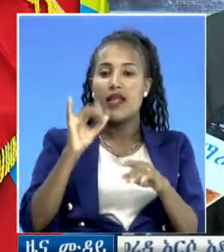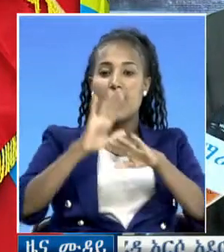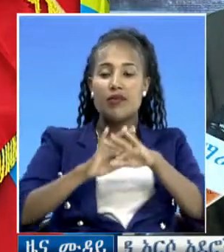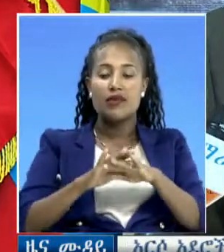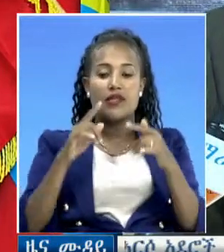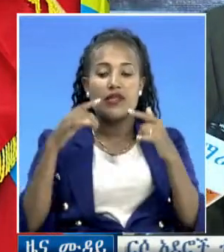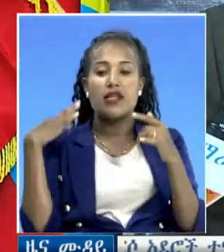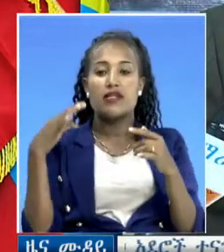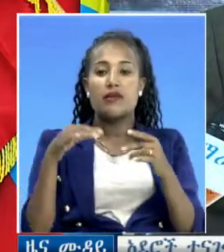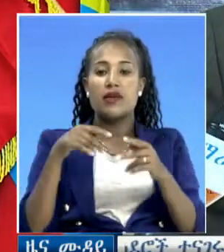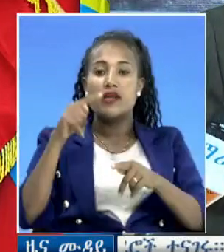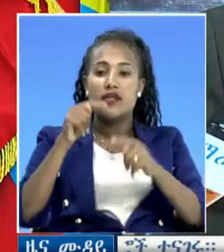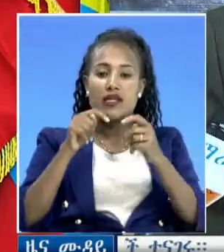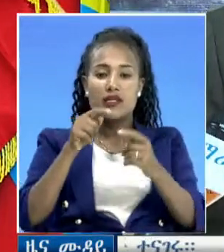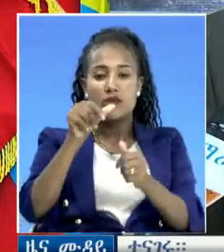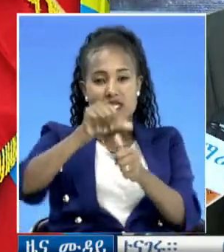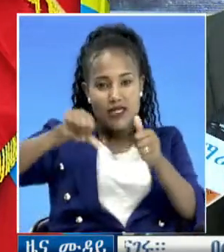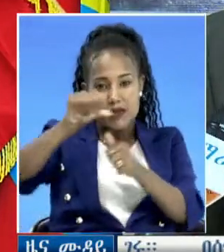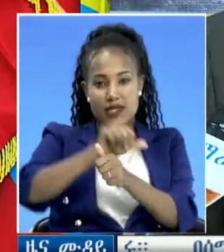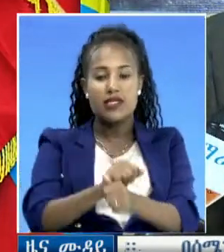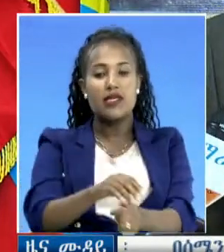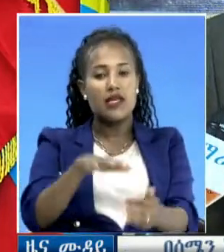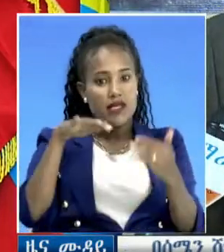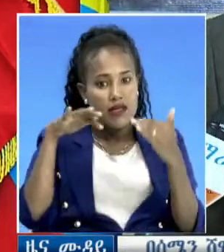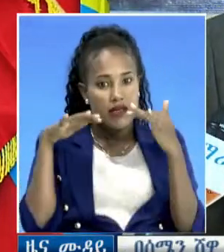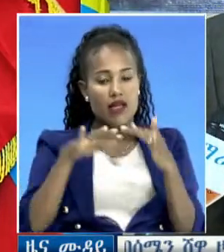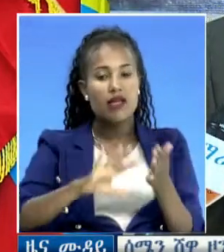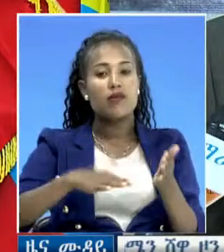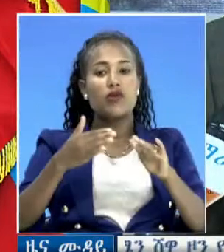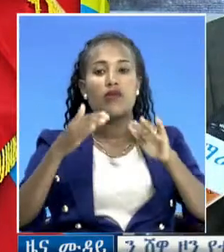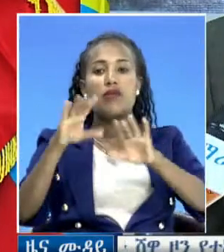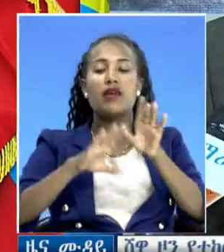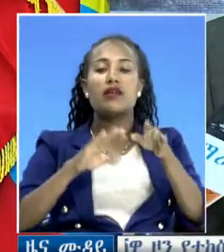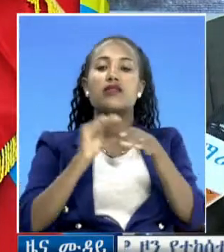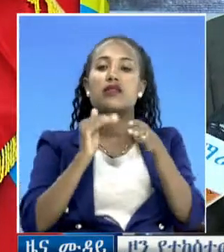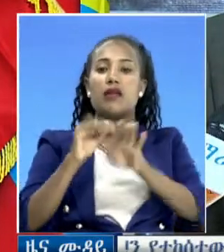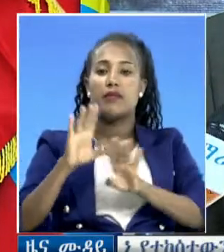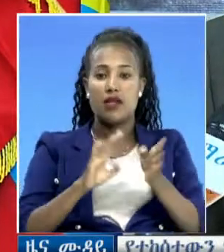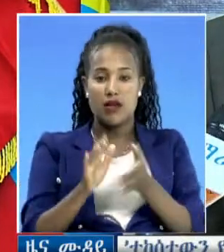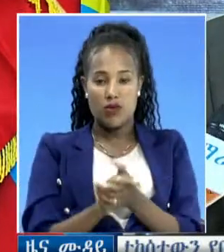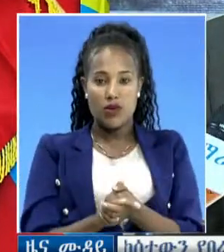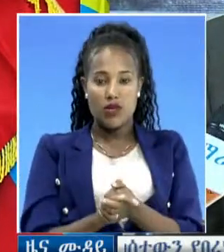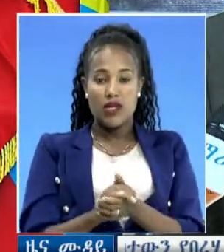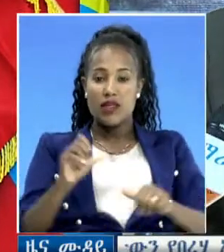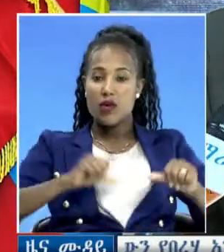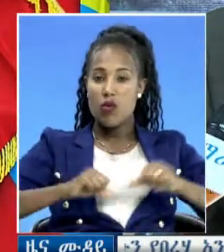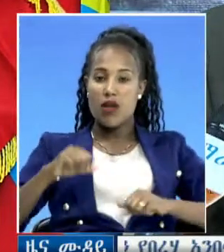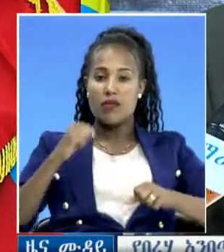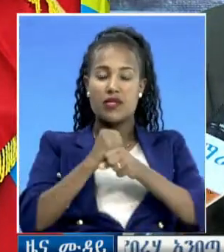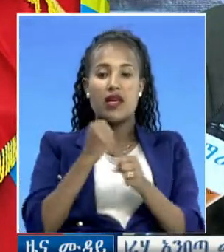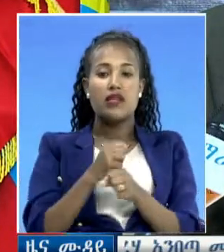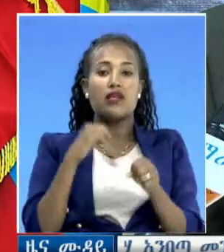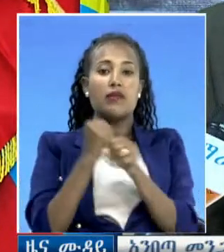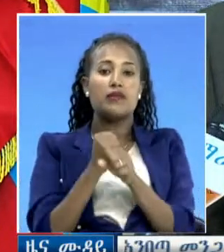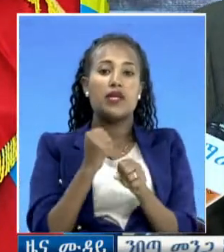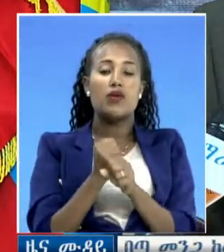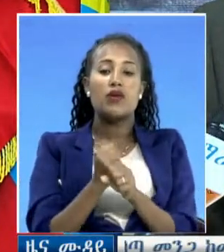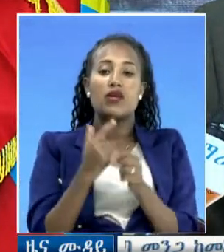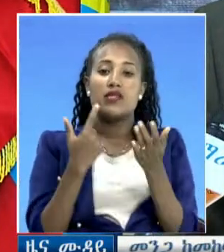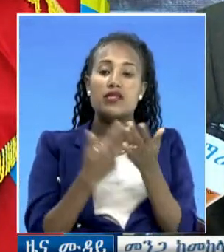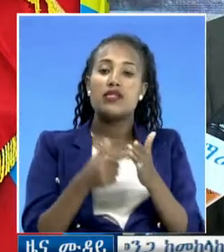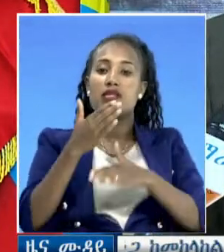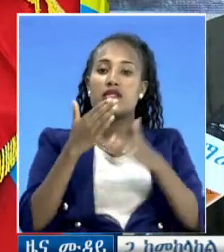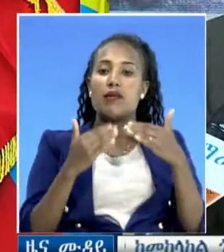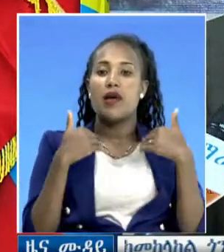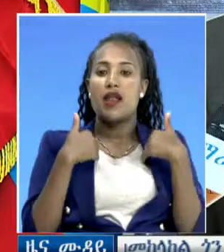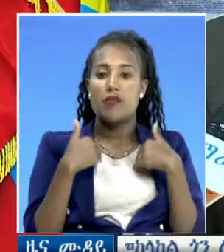የሚፈለገው። ህዝቡ እርስ በርስ እየተቀላላ እንዲሞት ሊያደርግ የሚችል ቅስቀሳ ነው የሚደረገው፣ ሴራ ነው የሚደረገው። ስራ በመሰራቱ ነው እዚህም ደረጃ